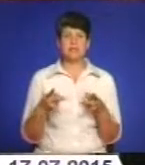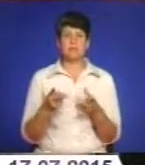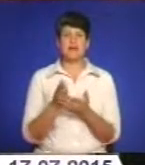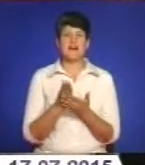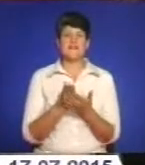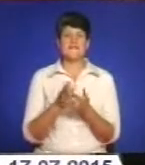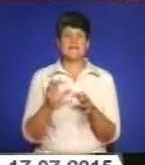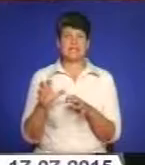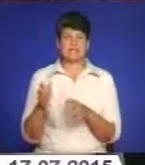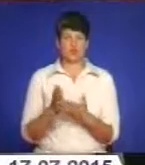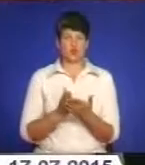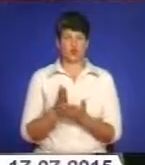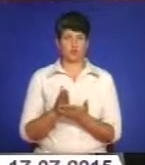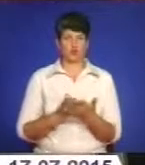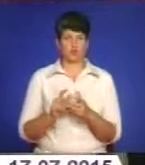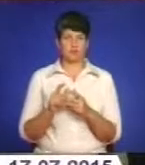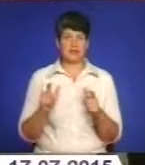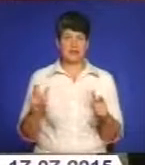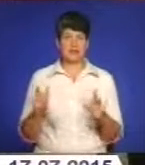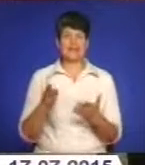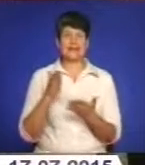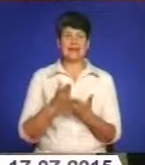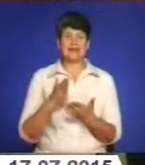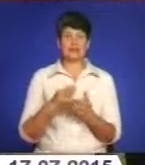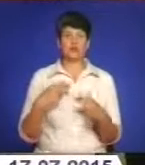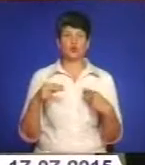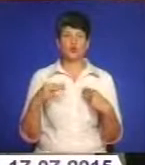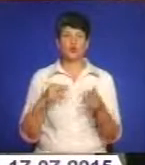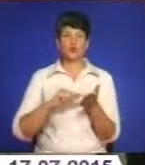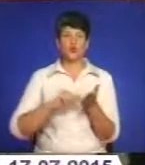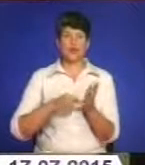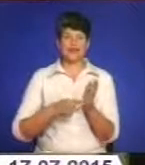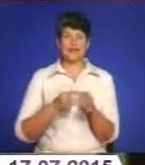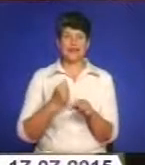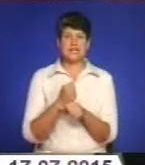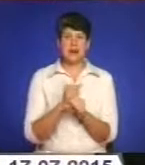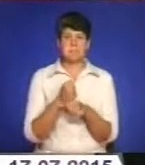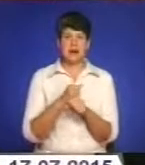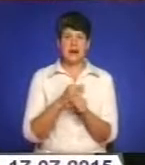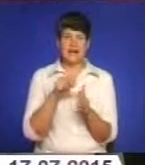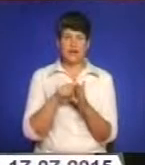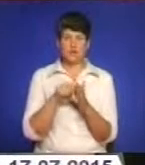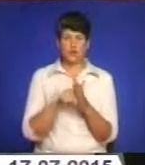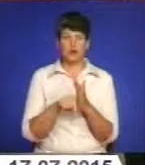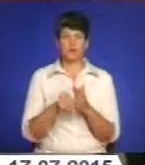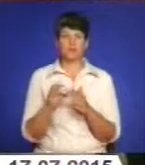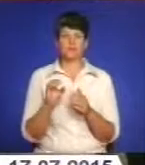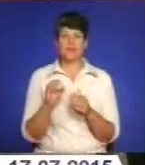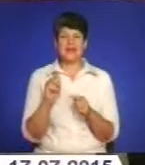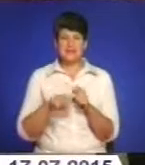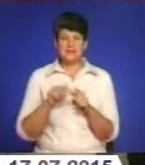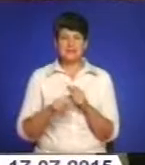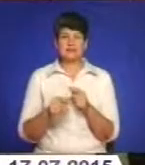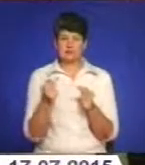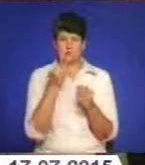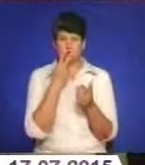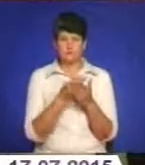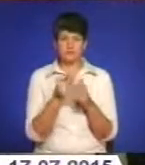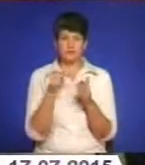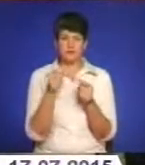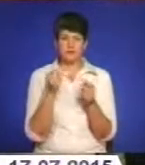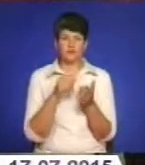служби та наявності торгуючих довідки лабораторії ветсанекспертизи, де конкретно зазначаються